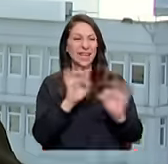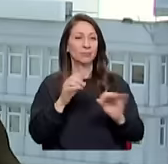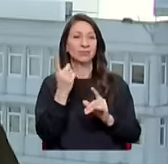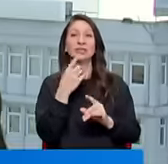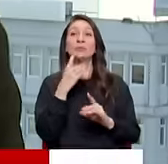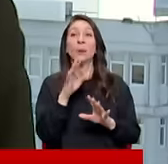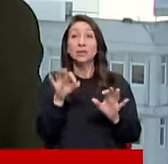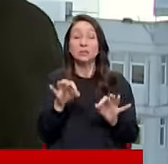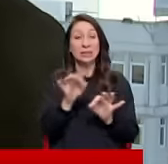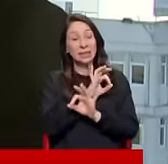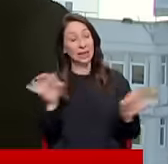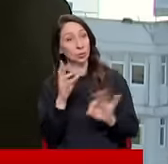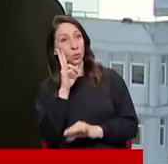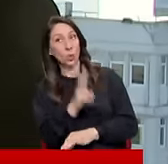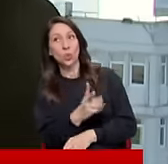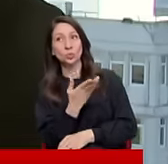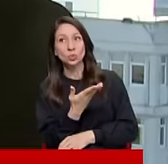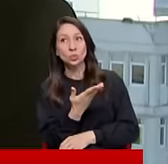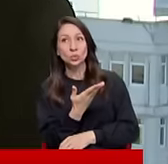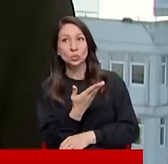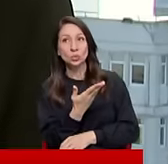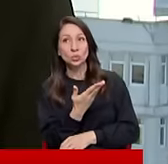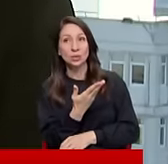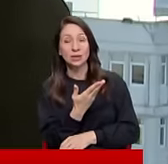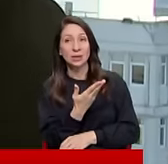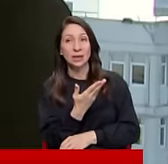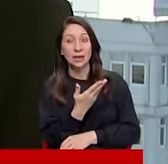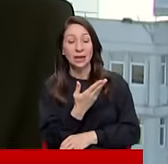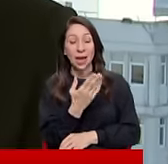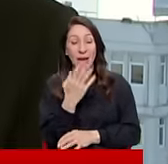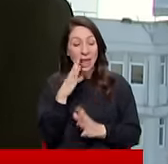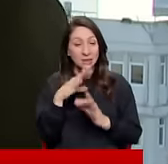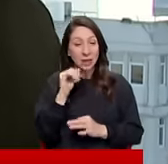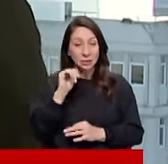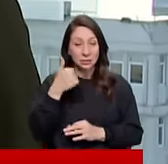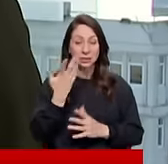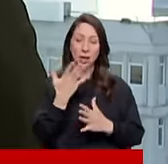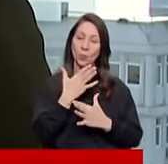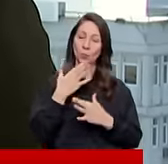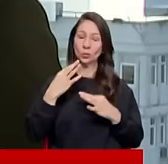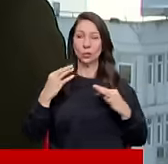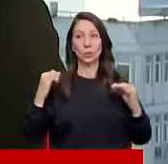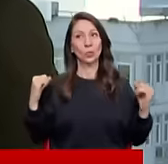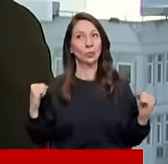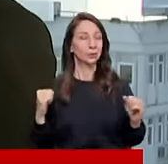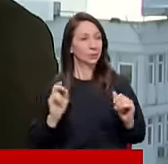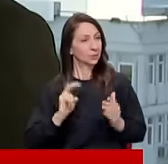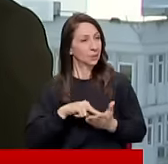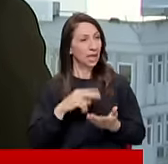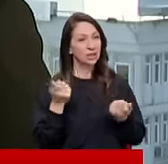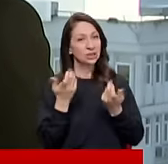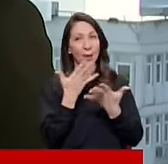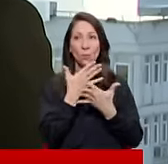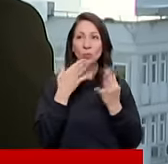kavram demişlerdi ama şimdi somut bir hale dönüştü tabii ki yani. Yani insanlar ertesi güne daha mutlu uyanıyorlar. Gerçekten işlerine çok